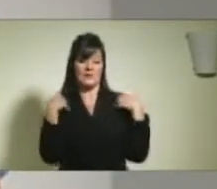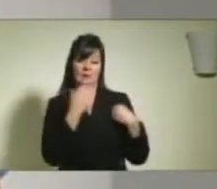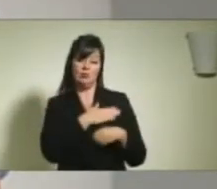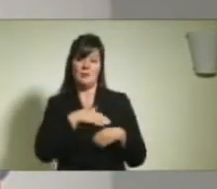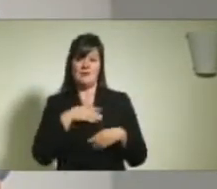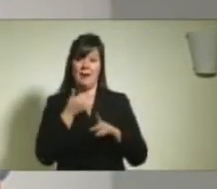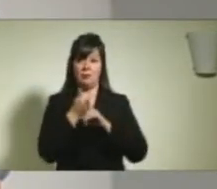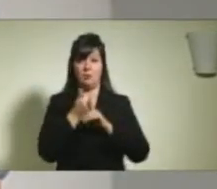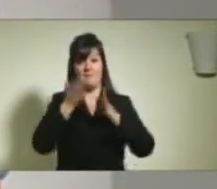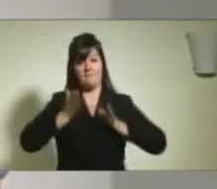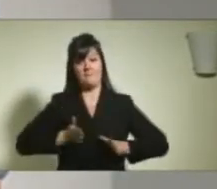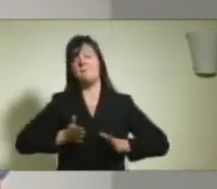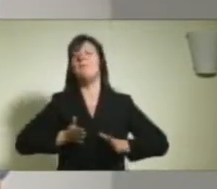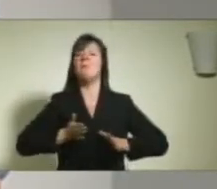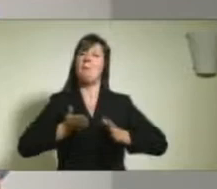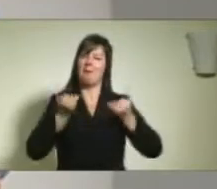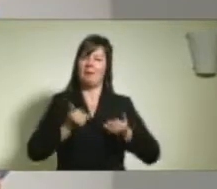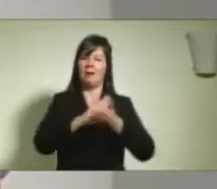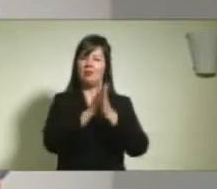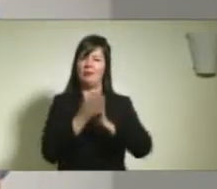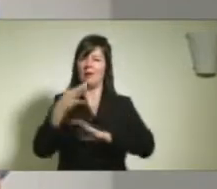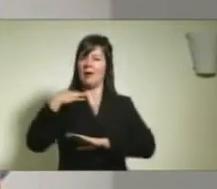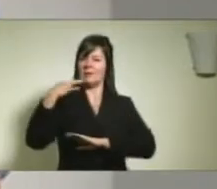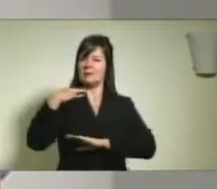est maintenant candidat